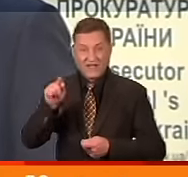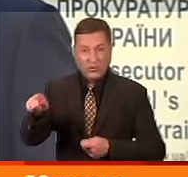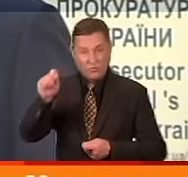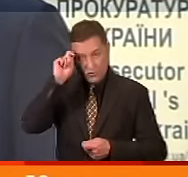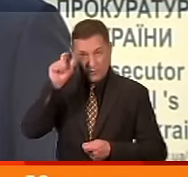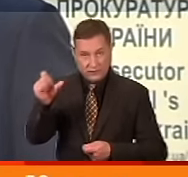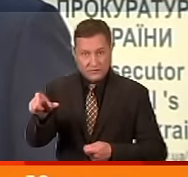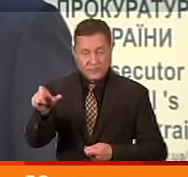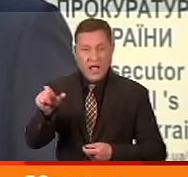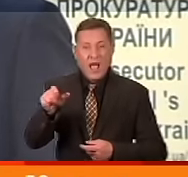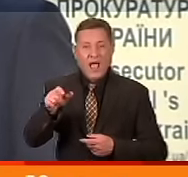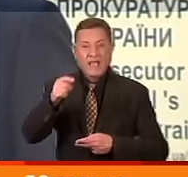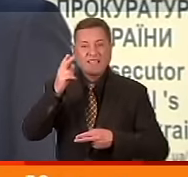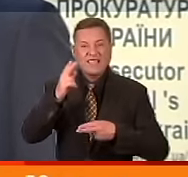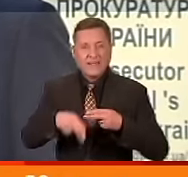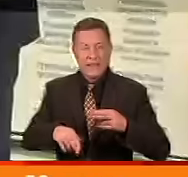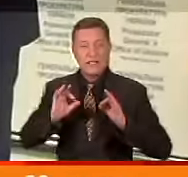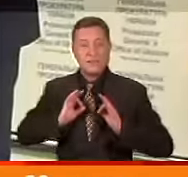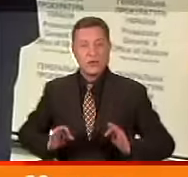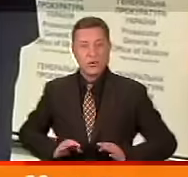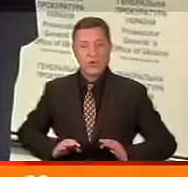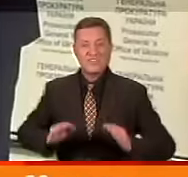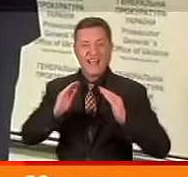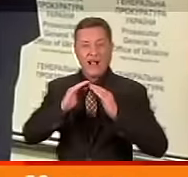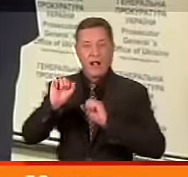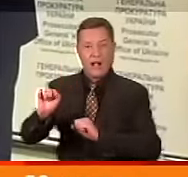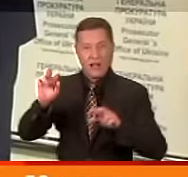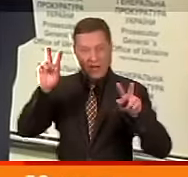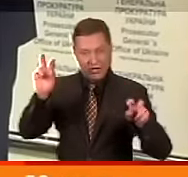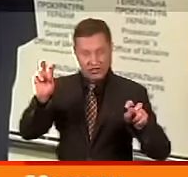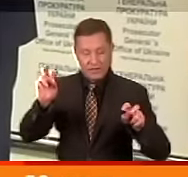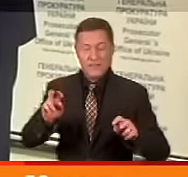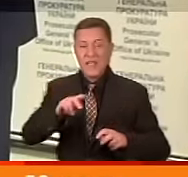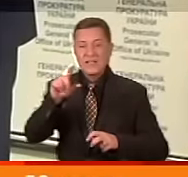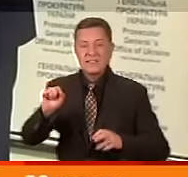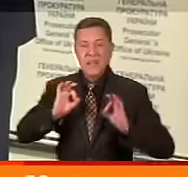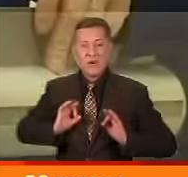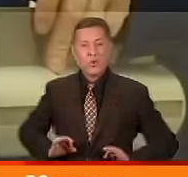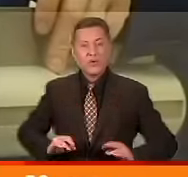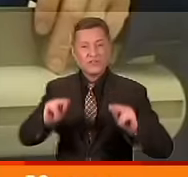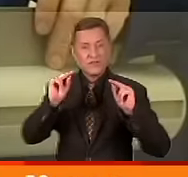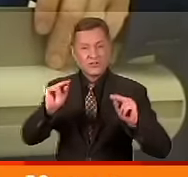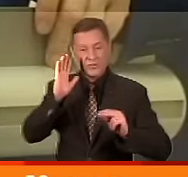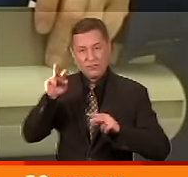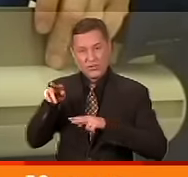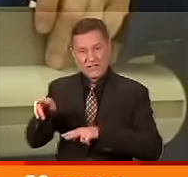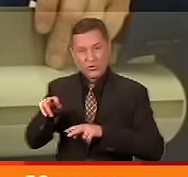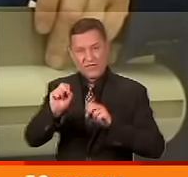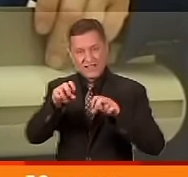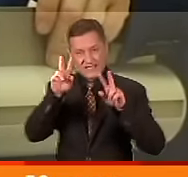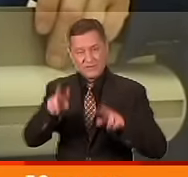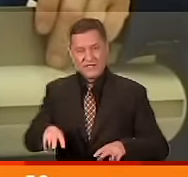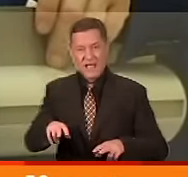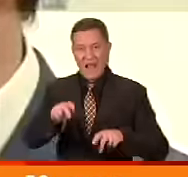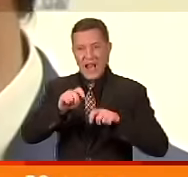увазі кінець прокурорських криш. Разом із Шкутяком за прокурорською чесністю буде слідкувати спеціальна